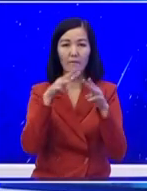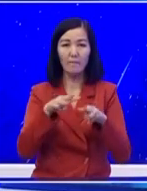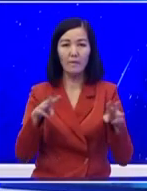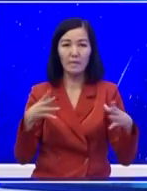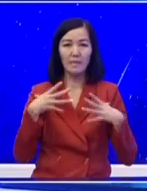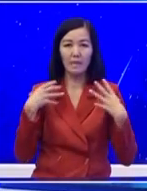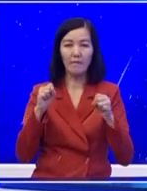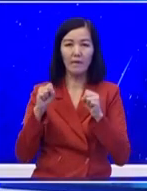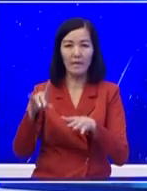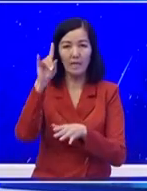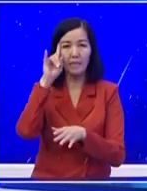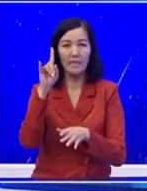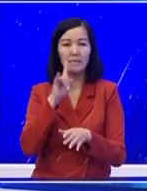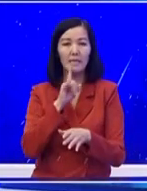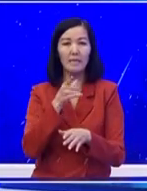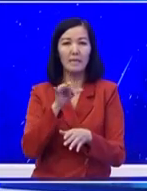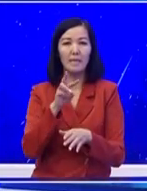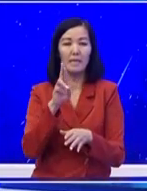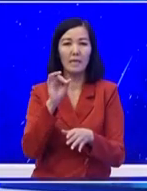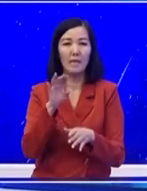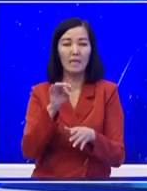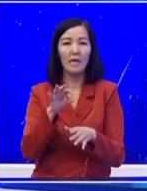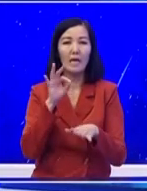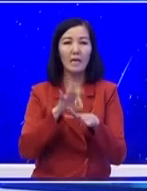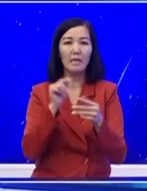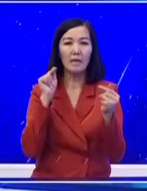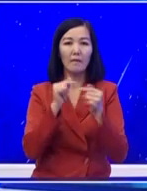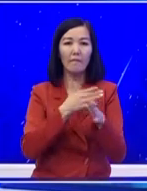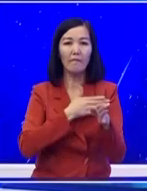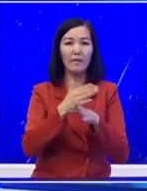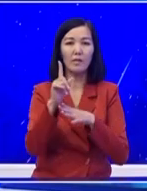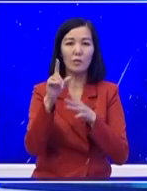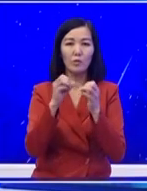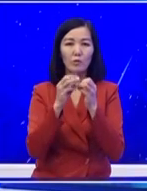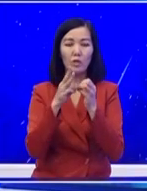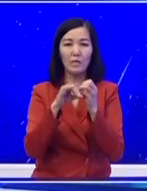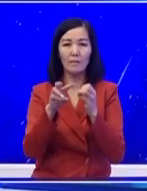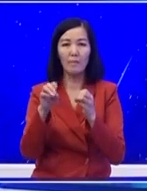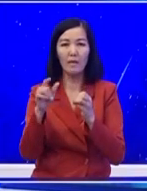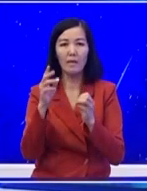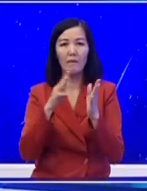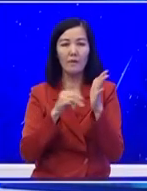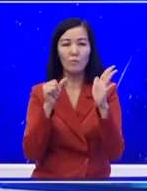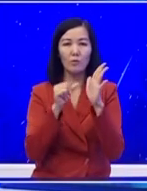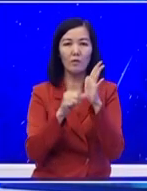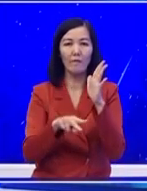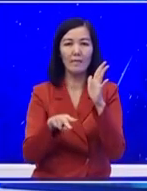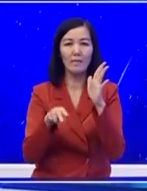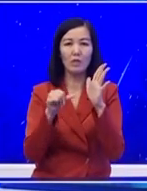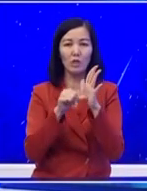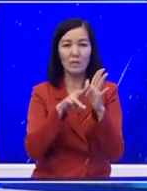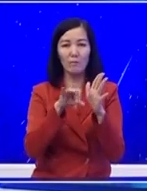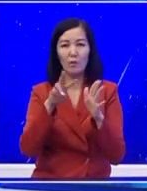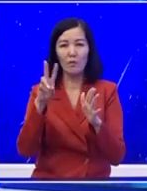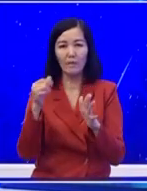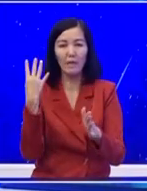Казахстана Ажар Гиният. На борьбу с коронавирусной инфекцией было выделено 114 миллиардов 826 миллионов тенге. Из них